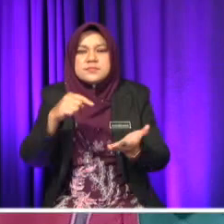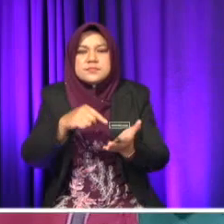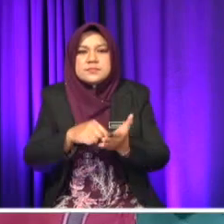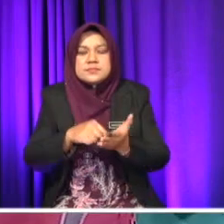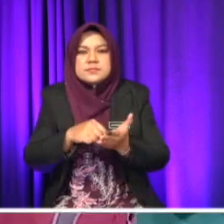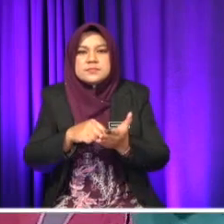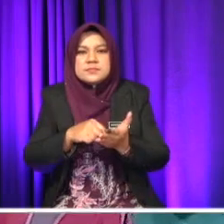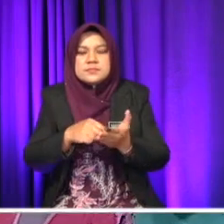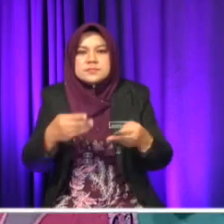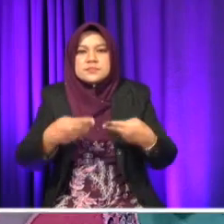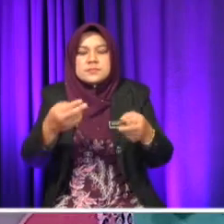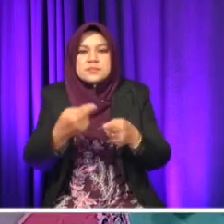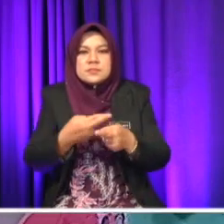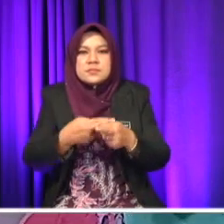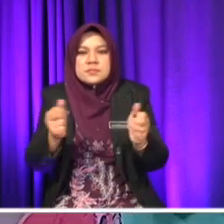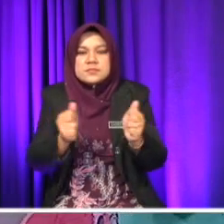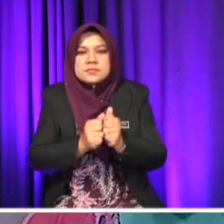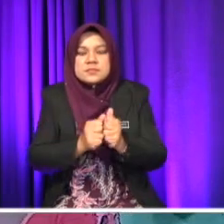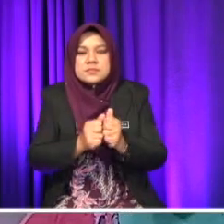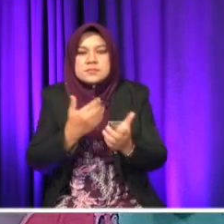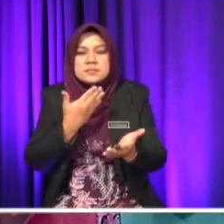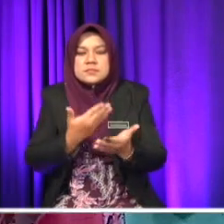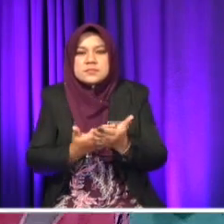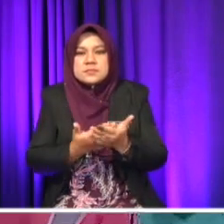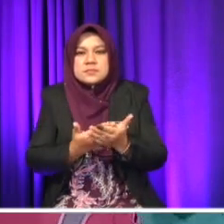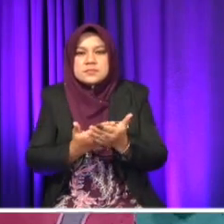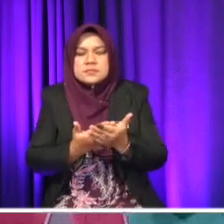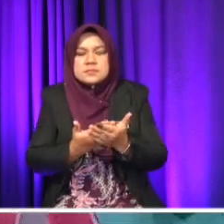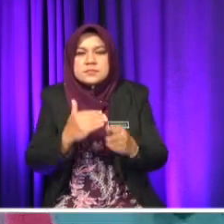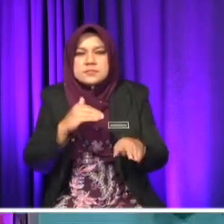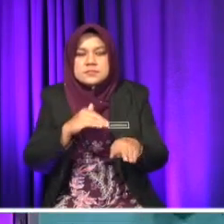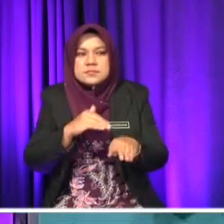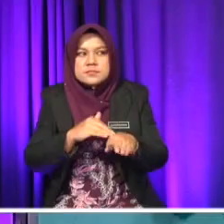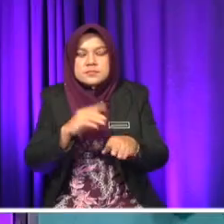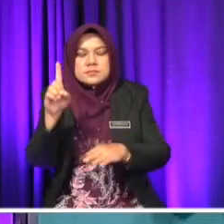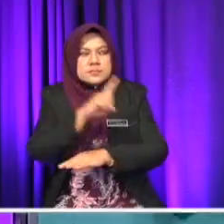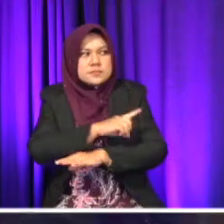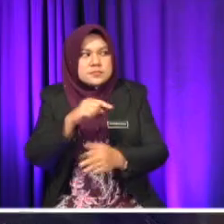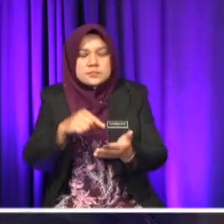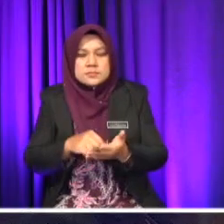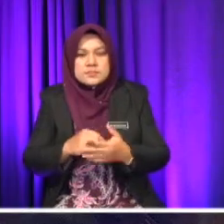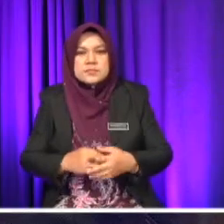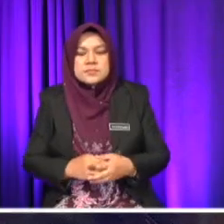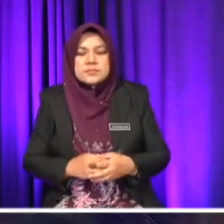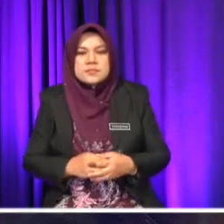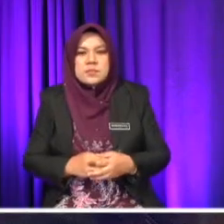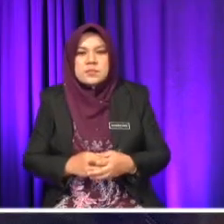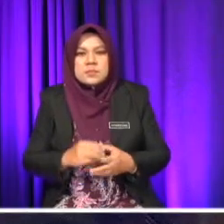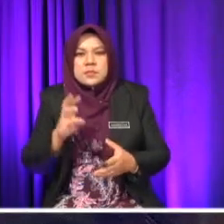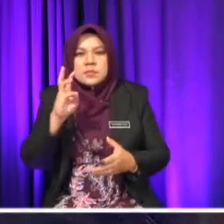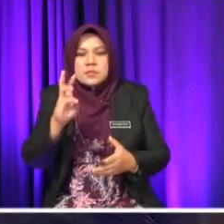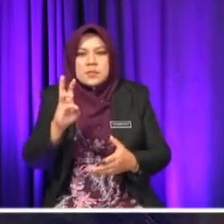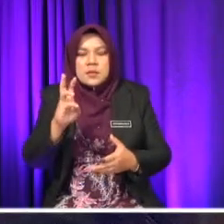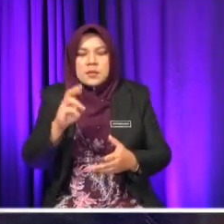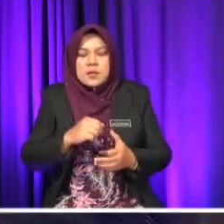memberi rumusan dengan baik ya dan pada hari ini Ivan pernah dengar 6 topi